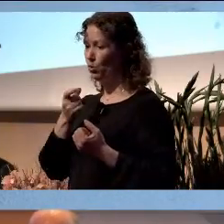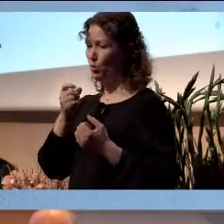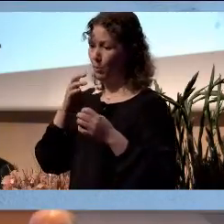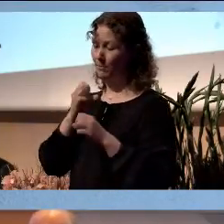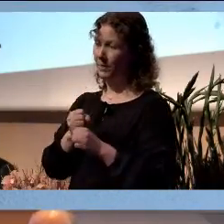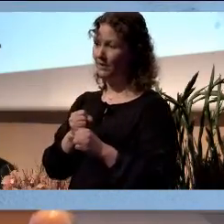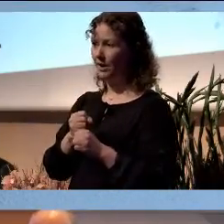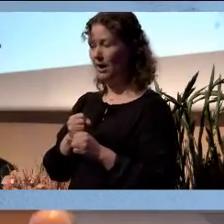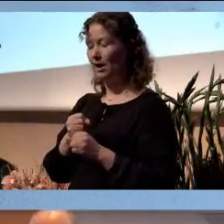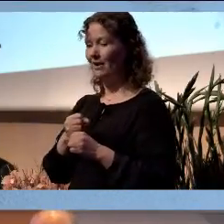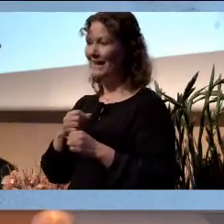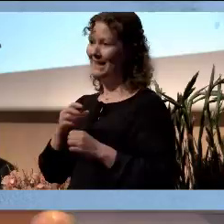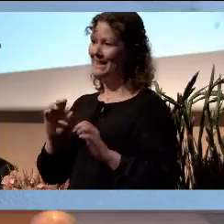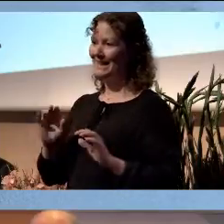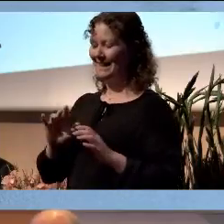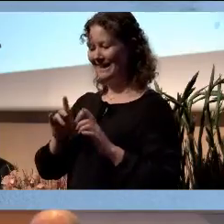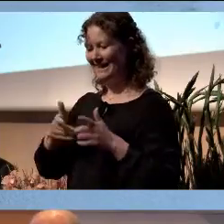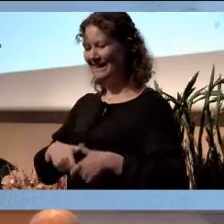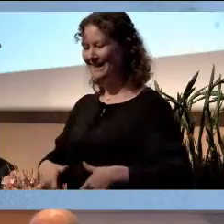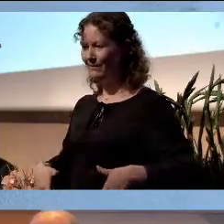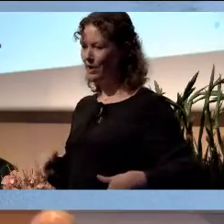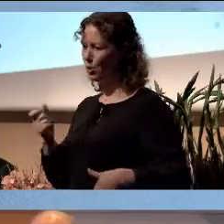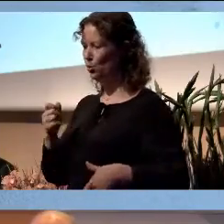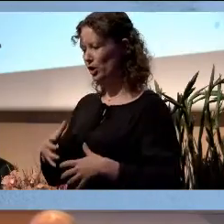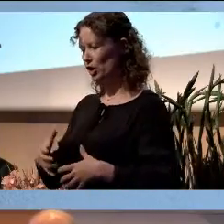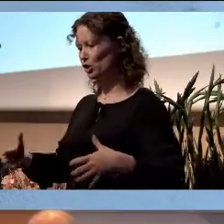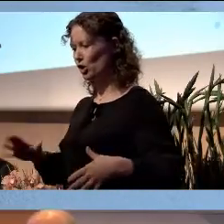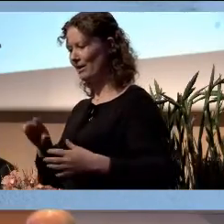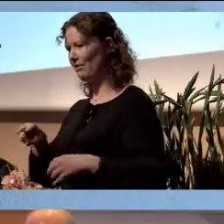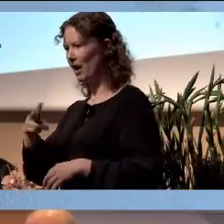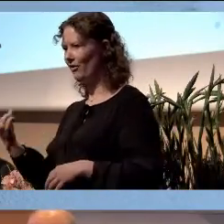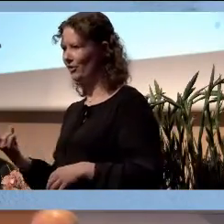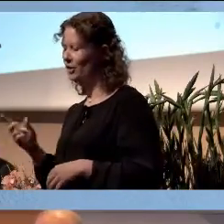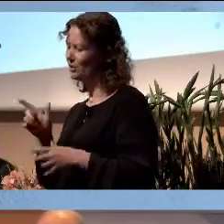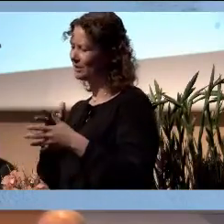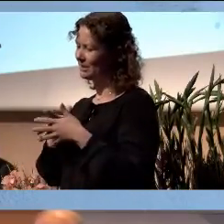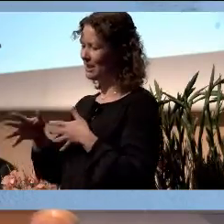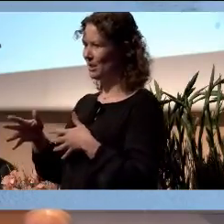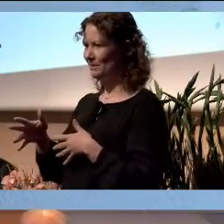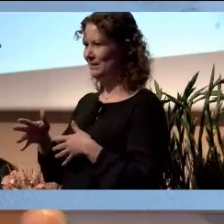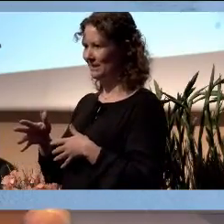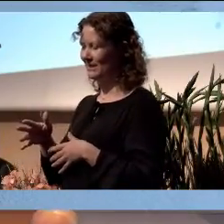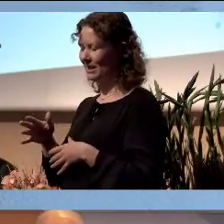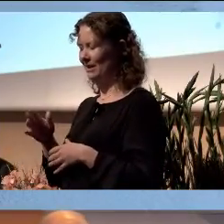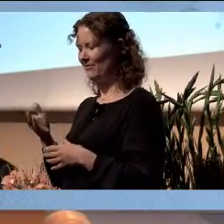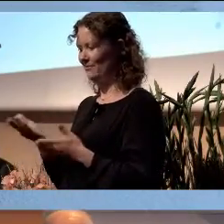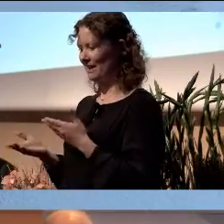noen har litt større liv enn andre. Jeg har bidratt med min skjerv for at gjennomsnittsvekta skal gå opp.